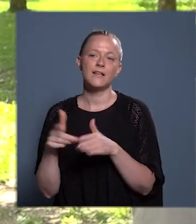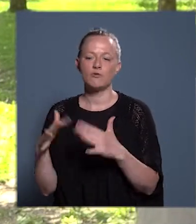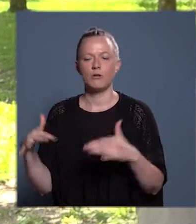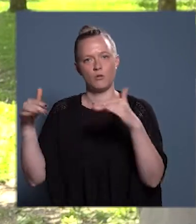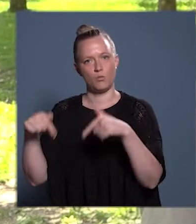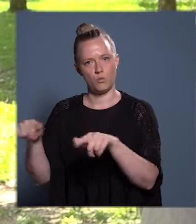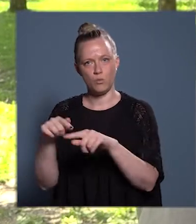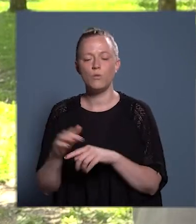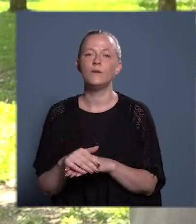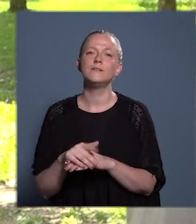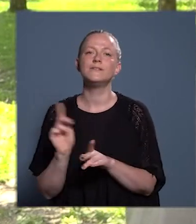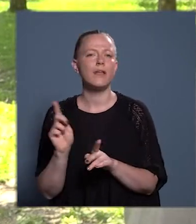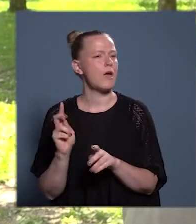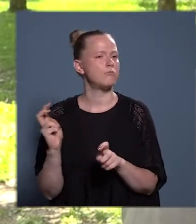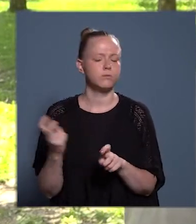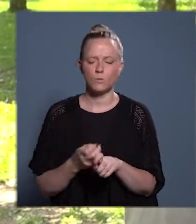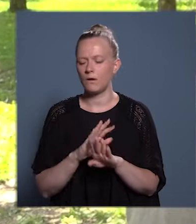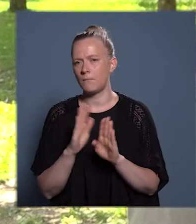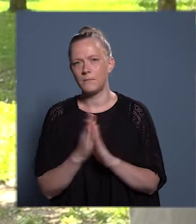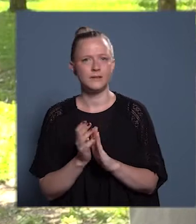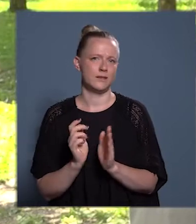kezdve mindent kötöttek, ami egy kicsit